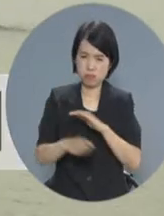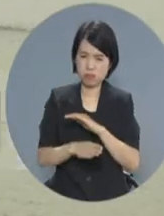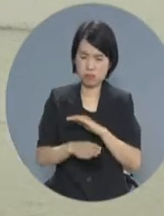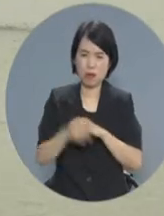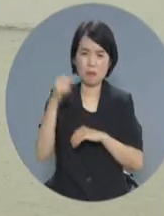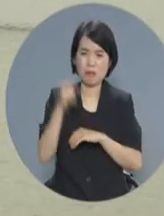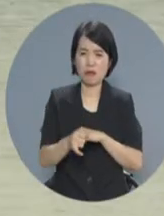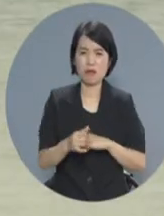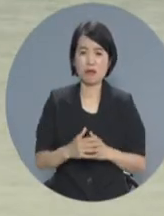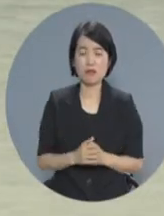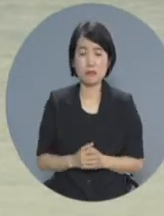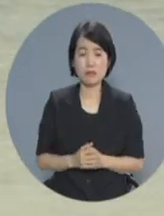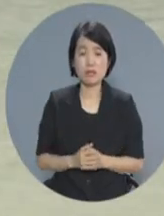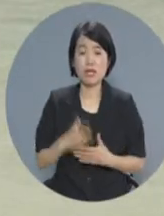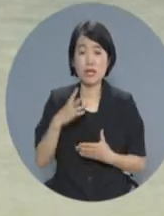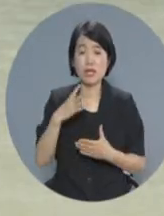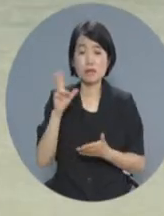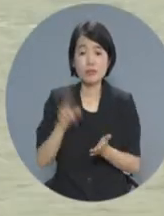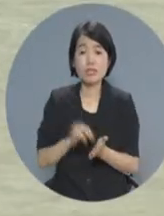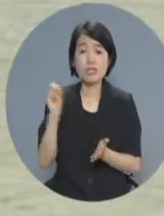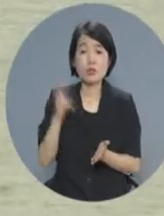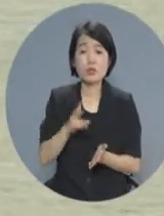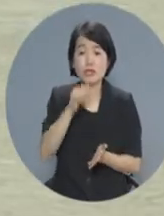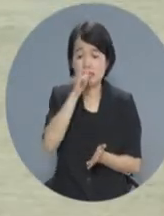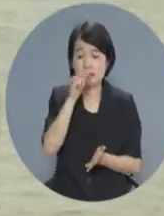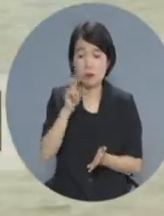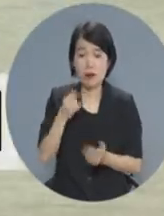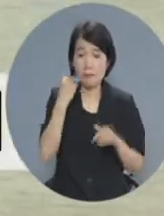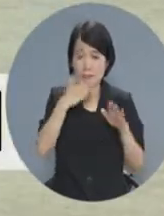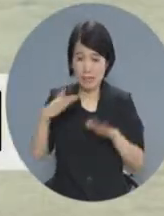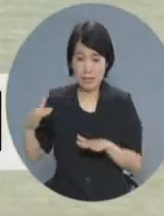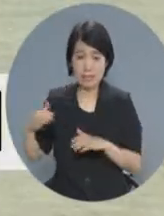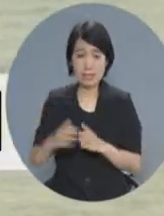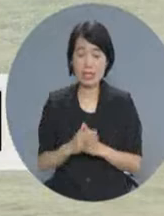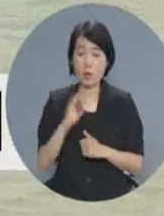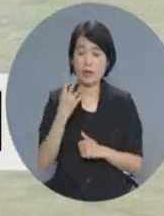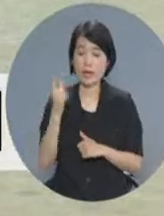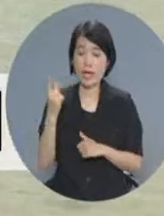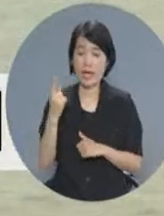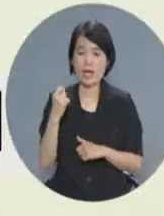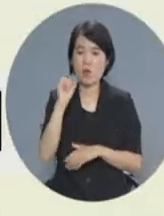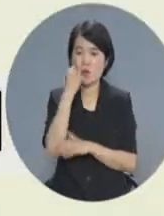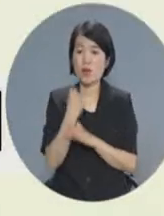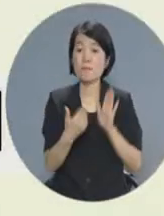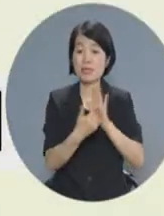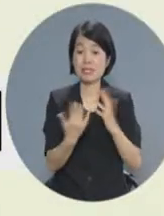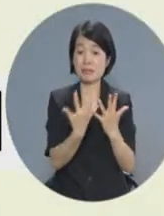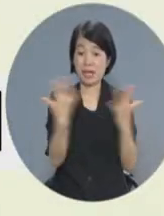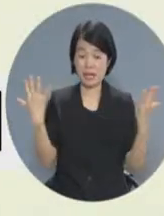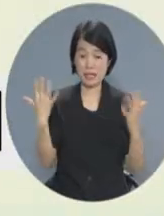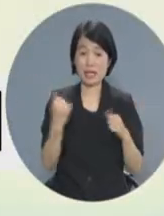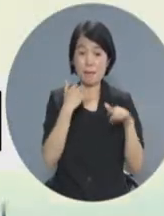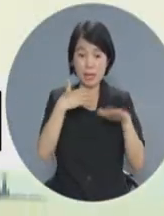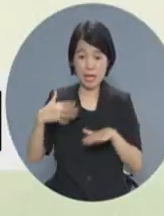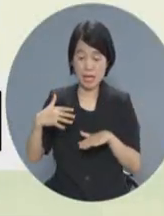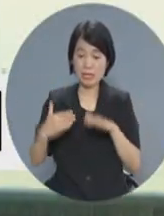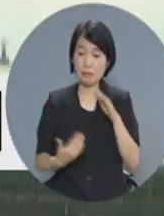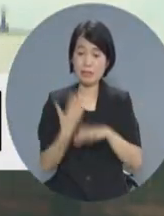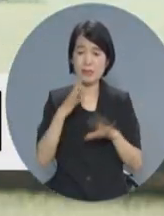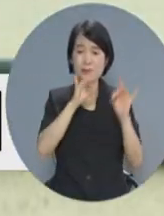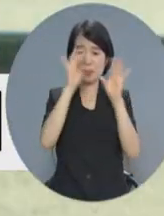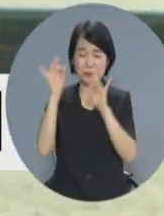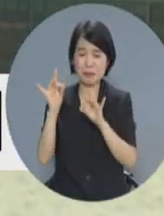있습니다. 문제는 또 있습니다. 바다 위에 설치된 오탁 방지막. 해양공사 과정 중에 발생한